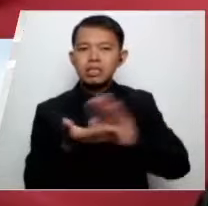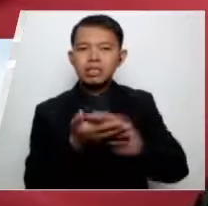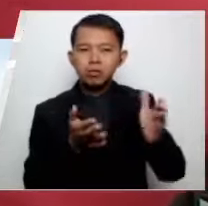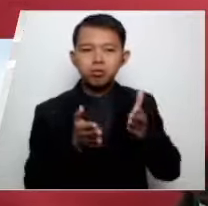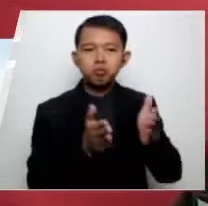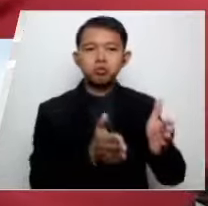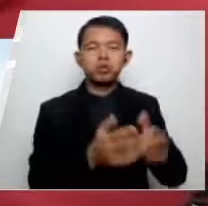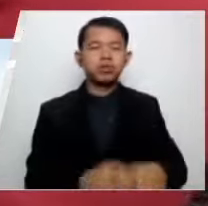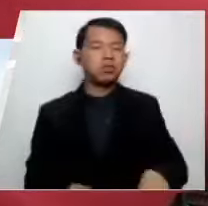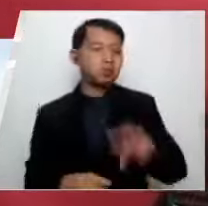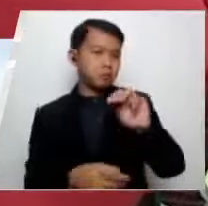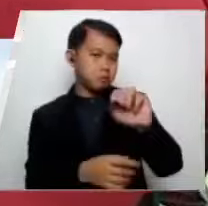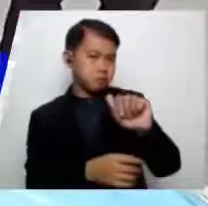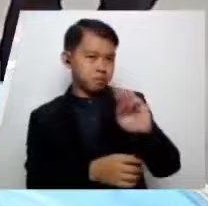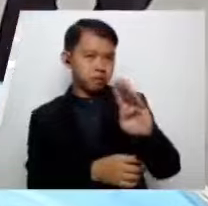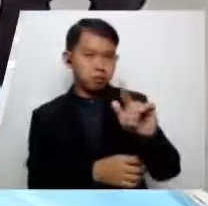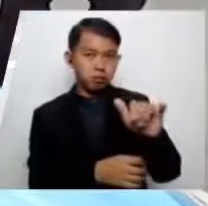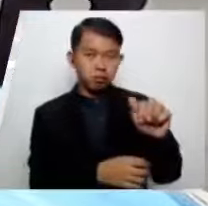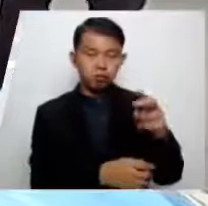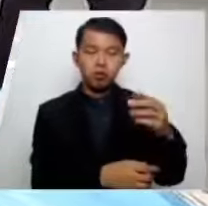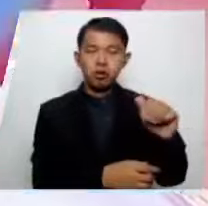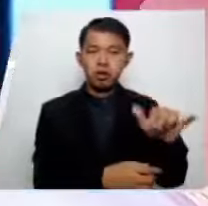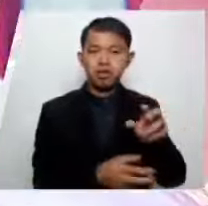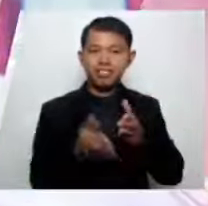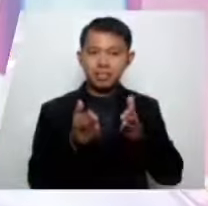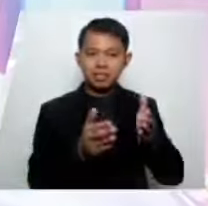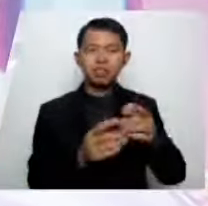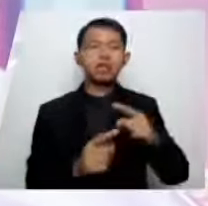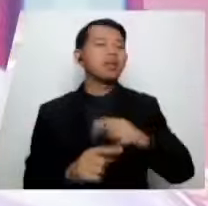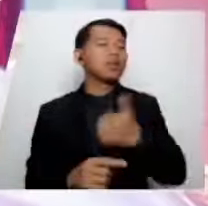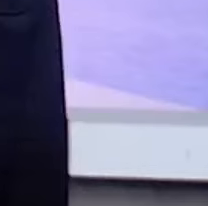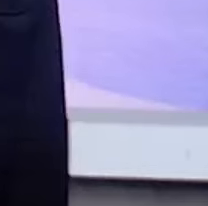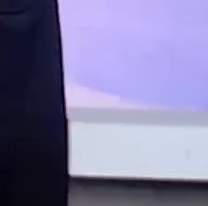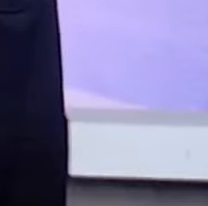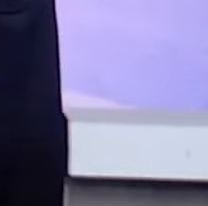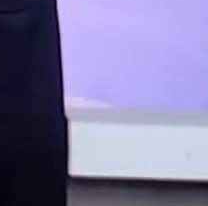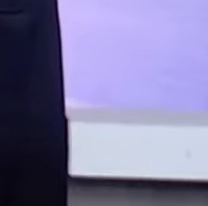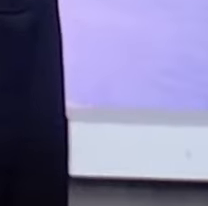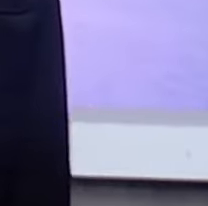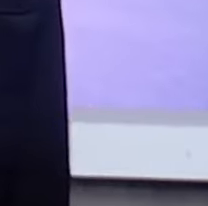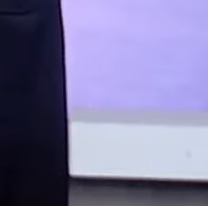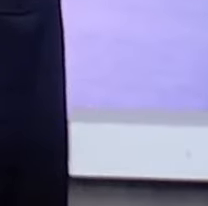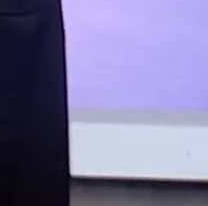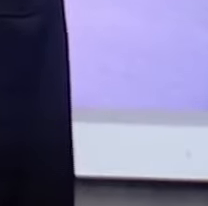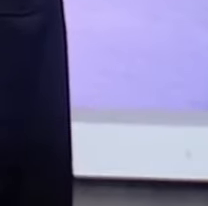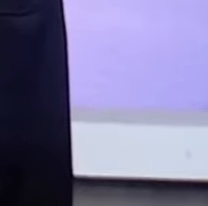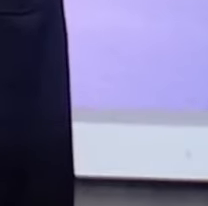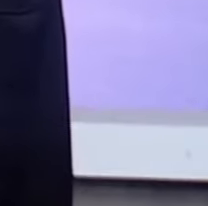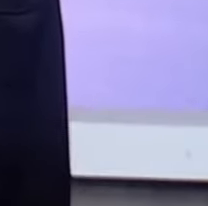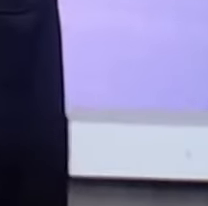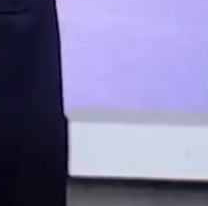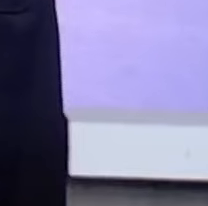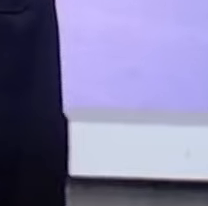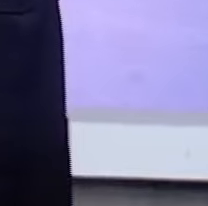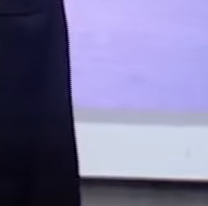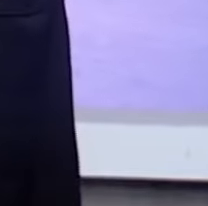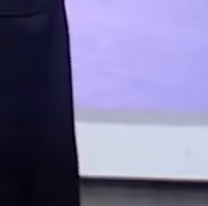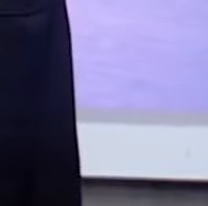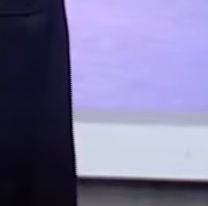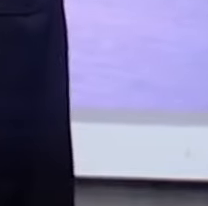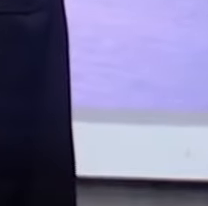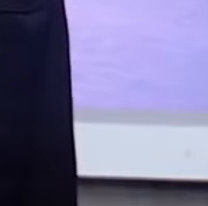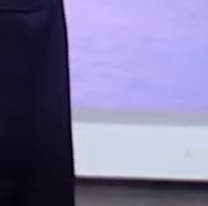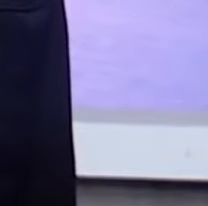Affairs para sa GMA integrated news Joseph Morong ang inyong saks mga kapuso sama-sama tayong maging